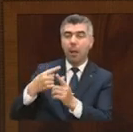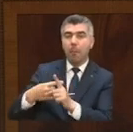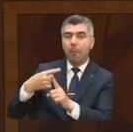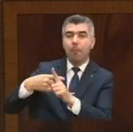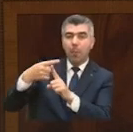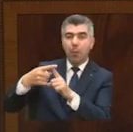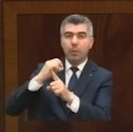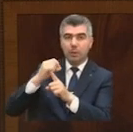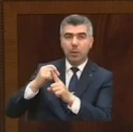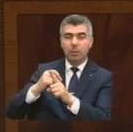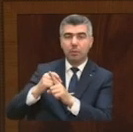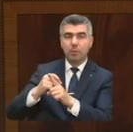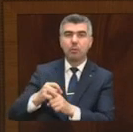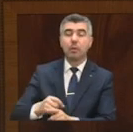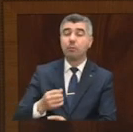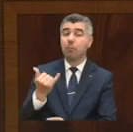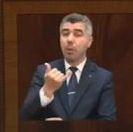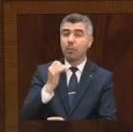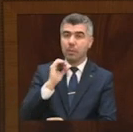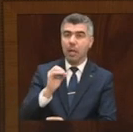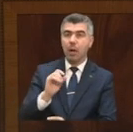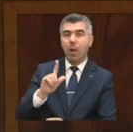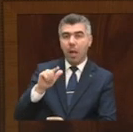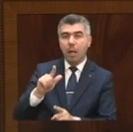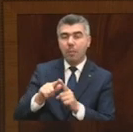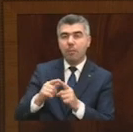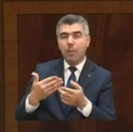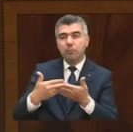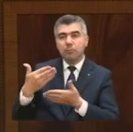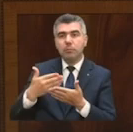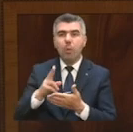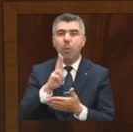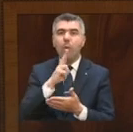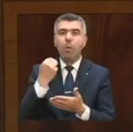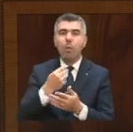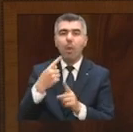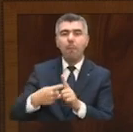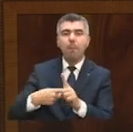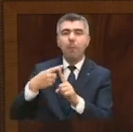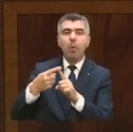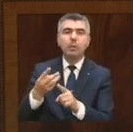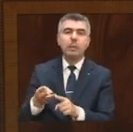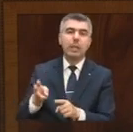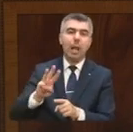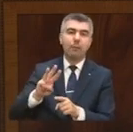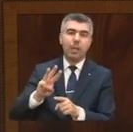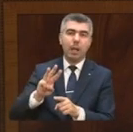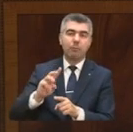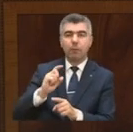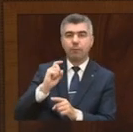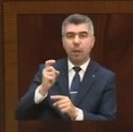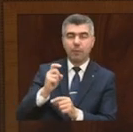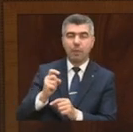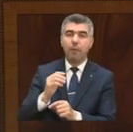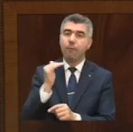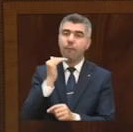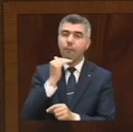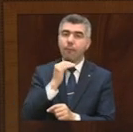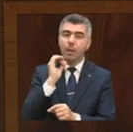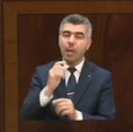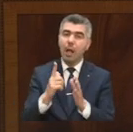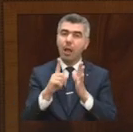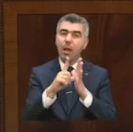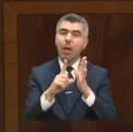رغم اننا نسجل بايجاب تفاعل ديال الحكومه ديال الزياده ديال 3000 درهم والاسراع في اخراج نظام